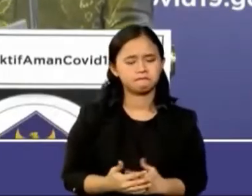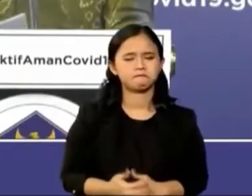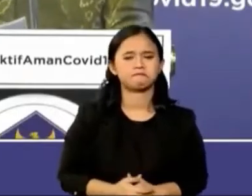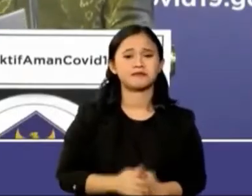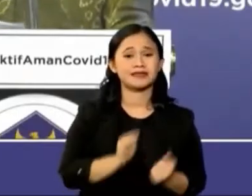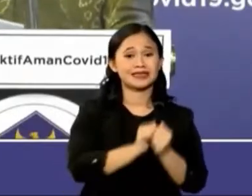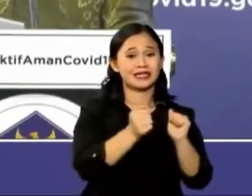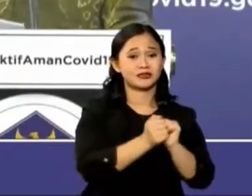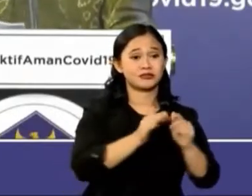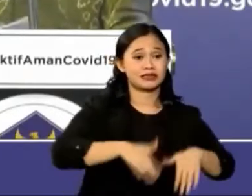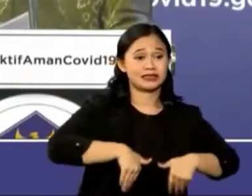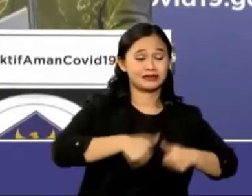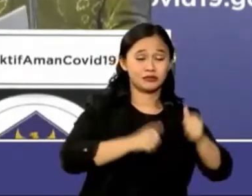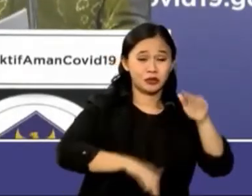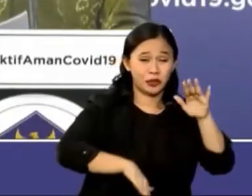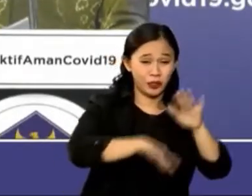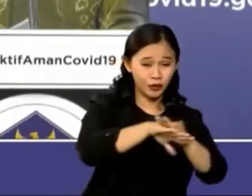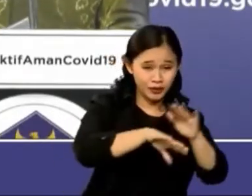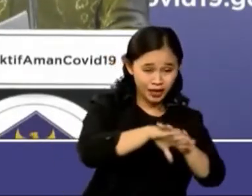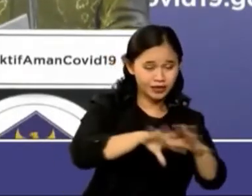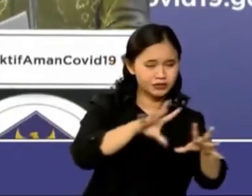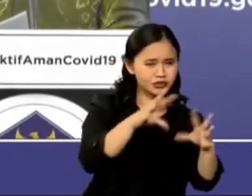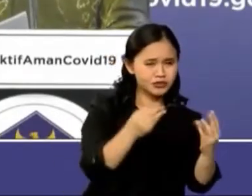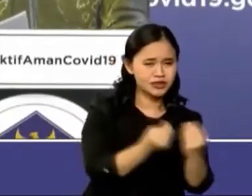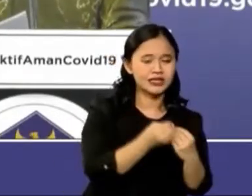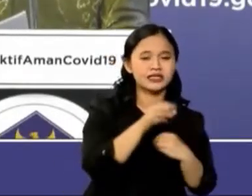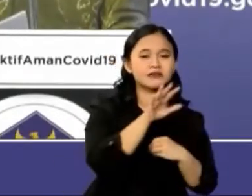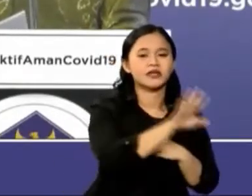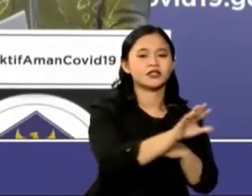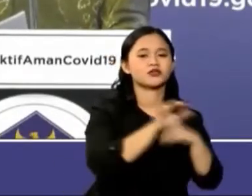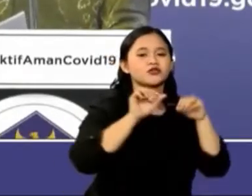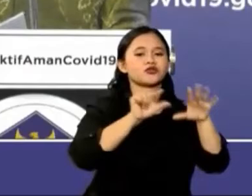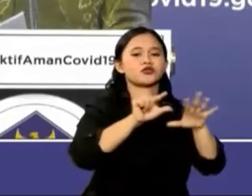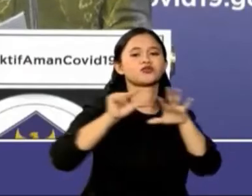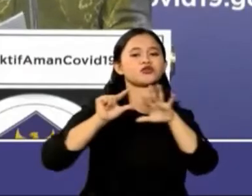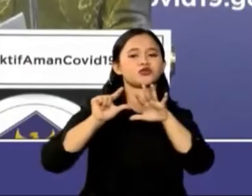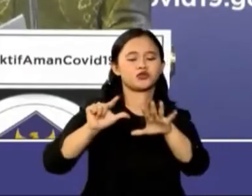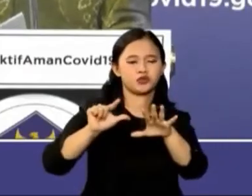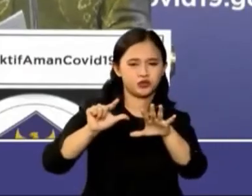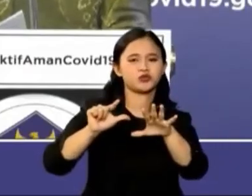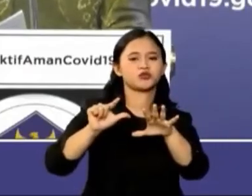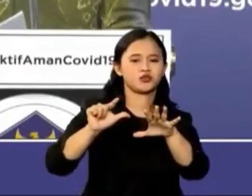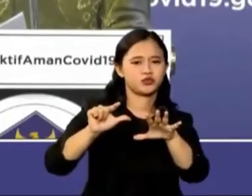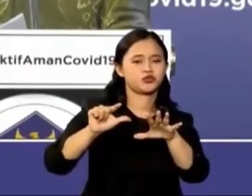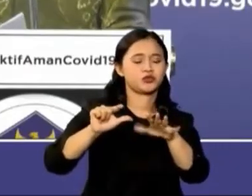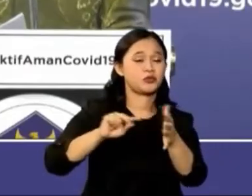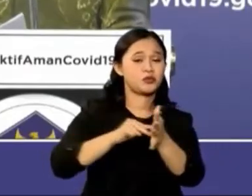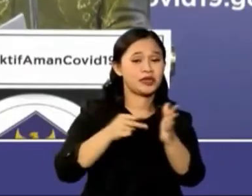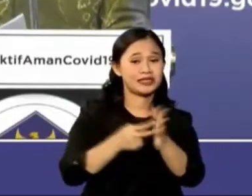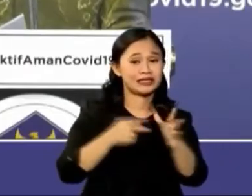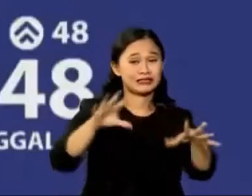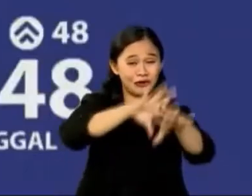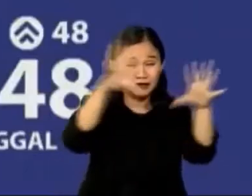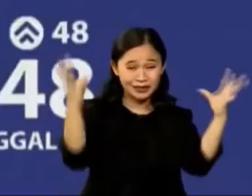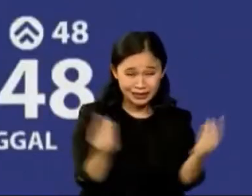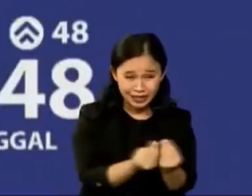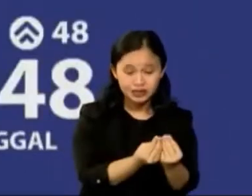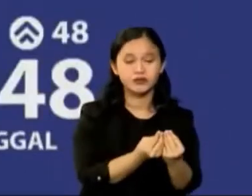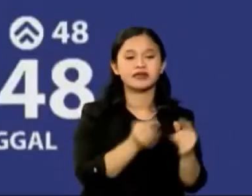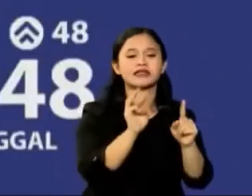Saudara-saudara, kasus sembuh total untuk hari ini sebanyak 577, sehingga kemudian total bisa